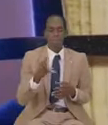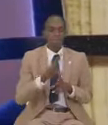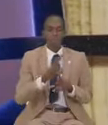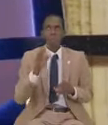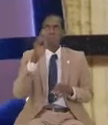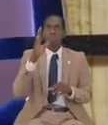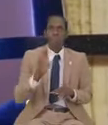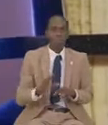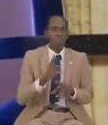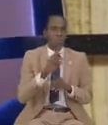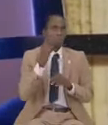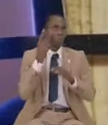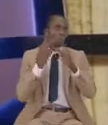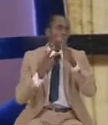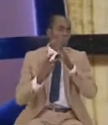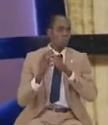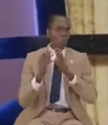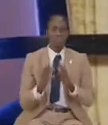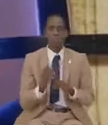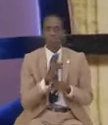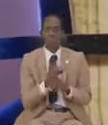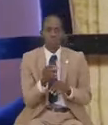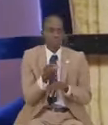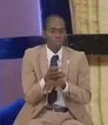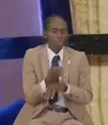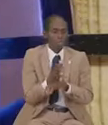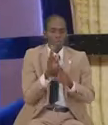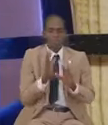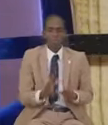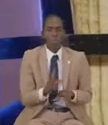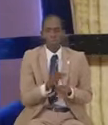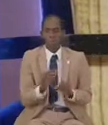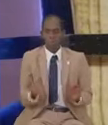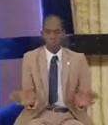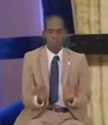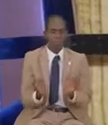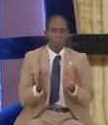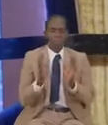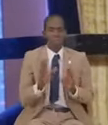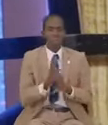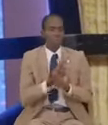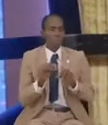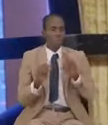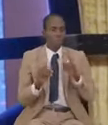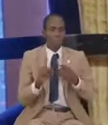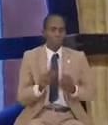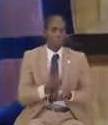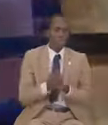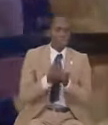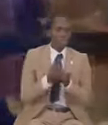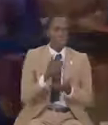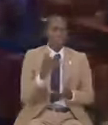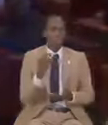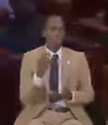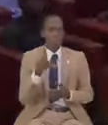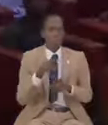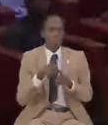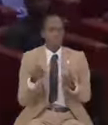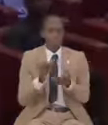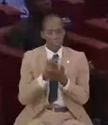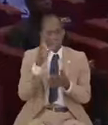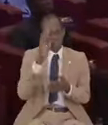d'espritateur il n'y a pas de prophète il y a pas de conseiller il n'y a personne qui puisse l'encourager pour qu'il puisse l'aider mais il a